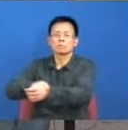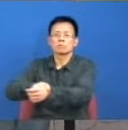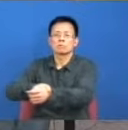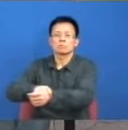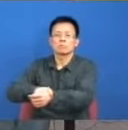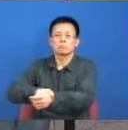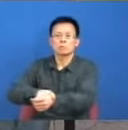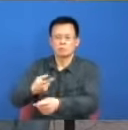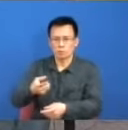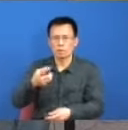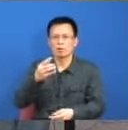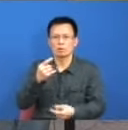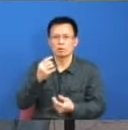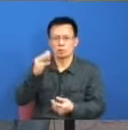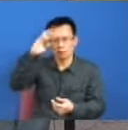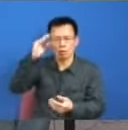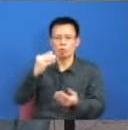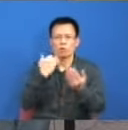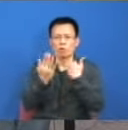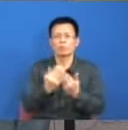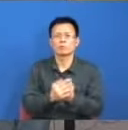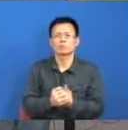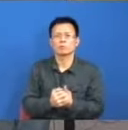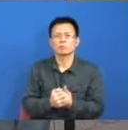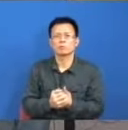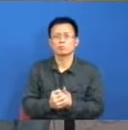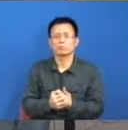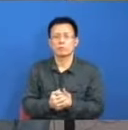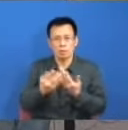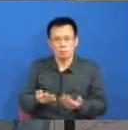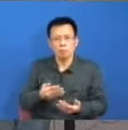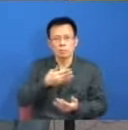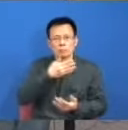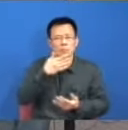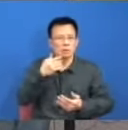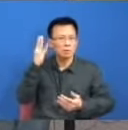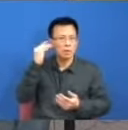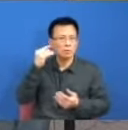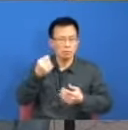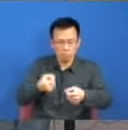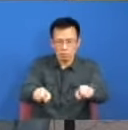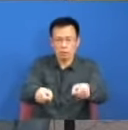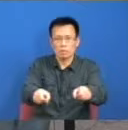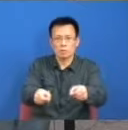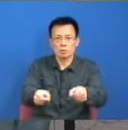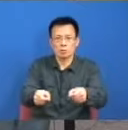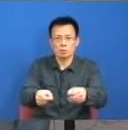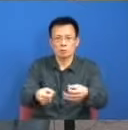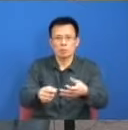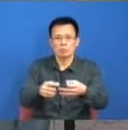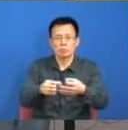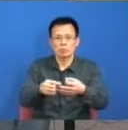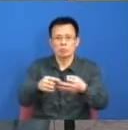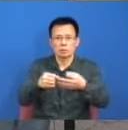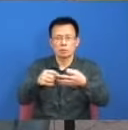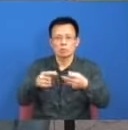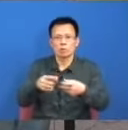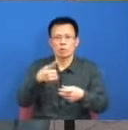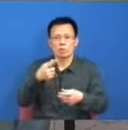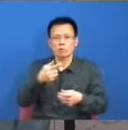離譜啊，真係嚇。今朝早咧，我就聽見阿周融喺電台度咧就講一個趣事嚇，關於你